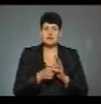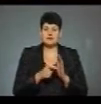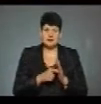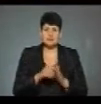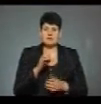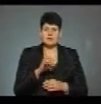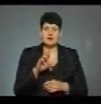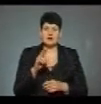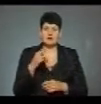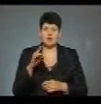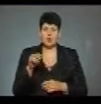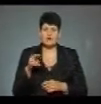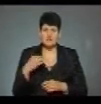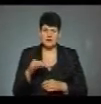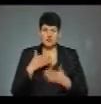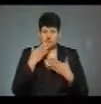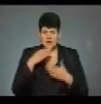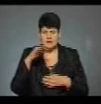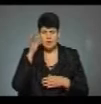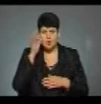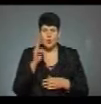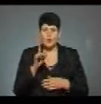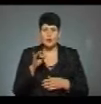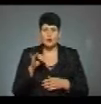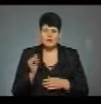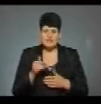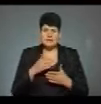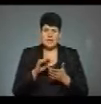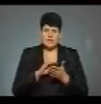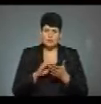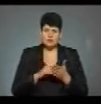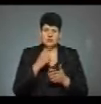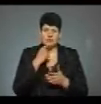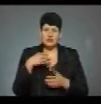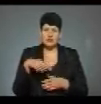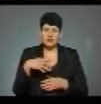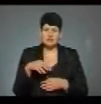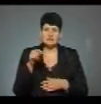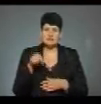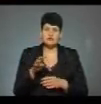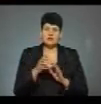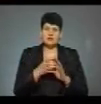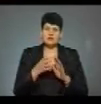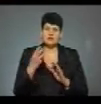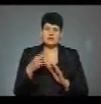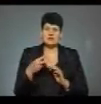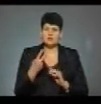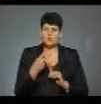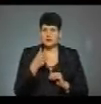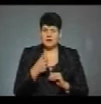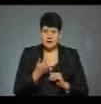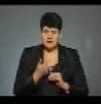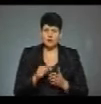Станіслав Ядловський читає спогади про крути із літопису «Червона калина» за 1932 рік. документ от